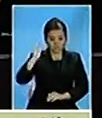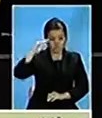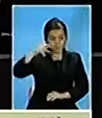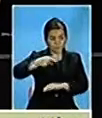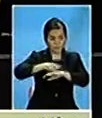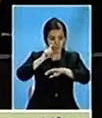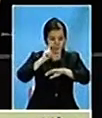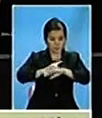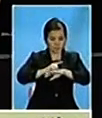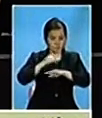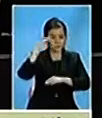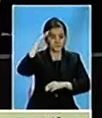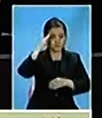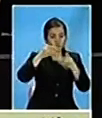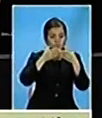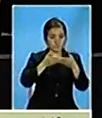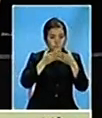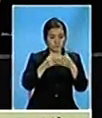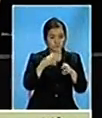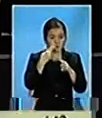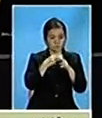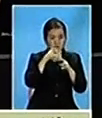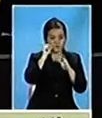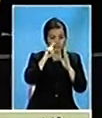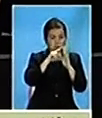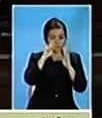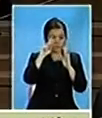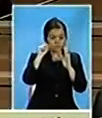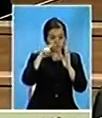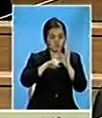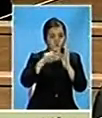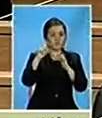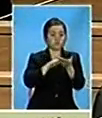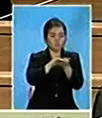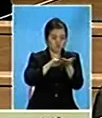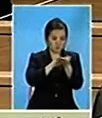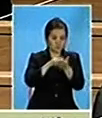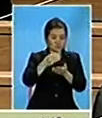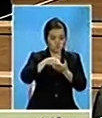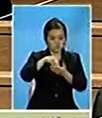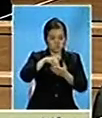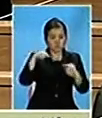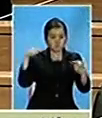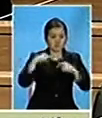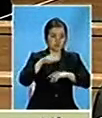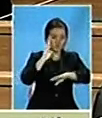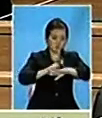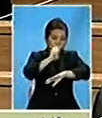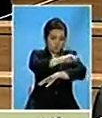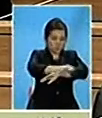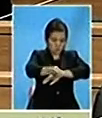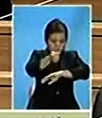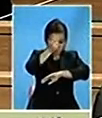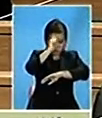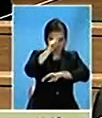ฒิสภาท่านประธานครับผมขออภัยท่านประธานที่ผมจบวิศวกรต่อเรือนะครับไม่ใช่จบ